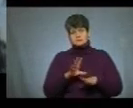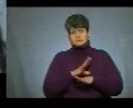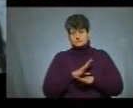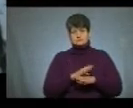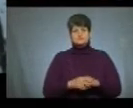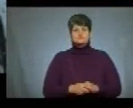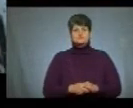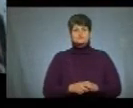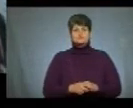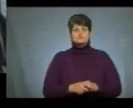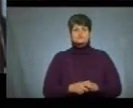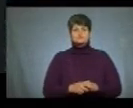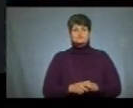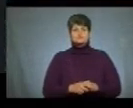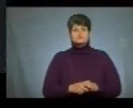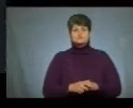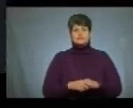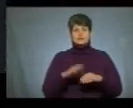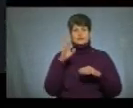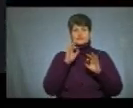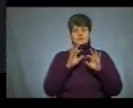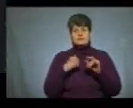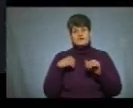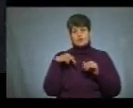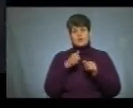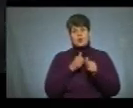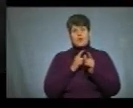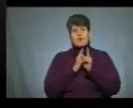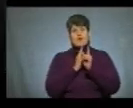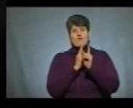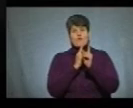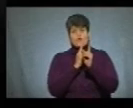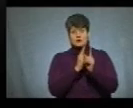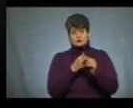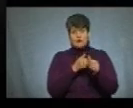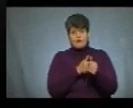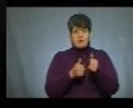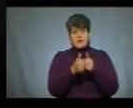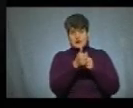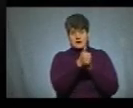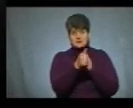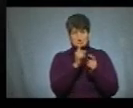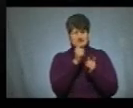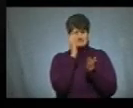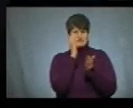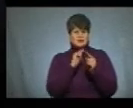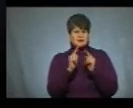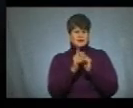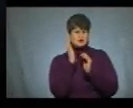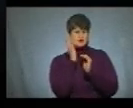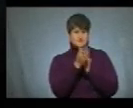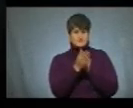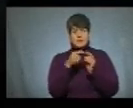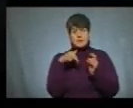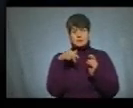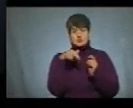трапилося. Ви виходили, я його проводив, я пішов вперед. Кажу, що сюди йду простить швидше йти. І